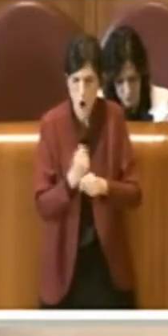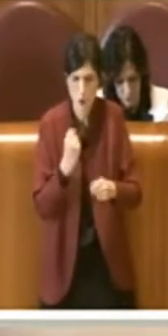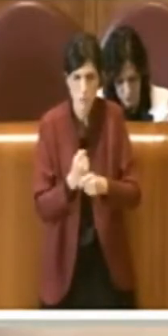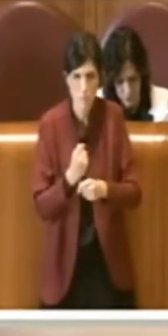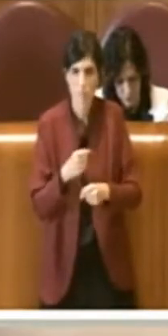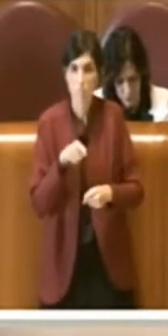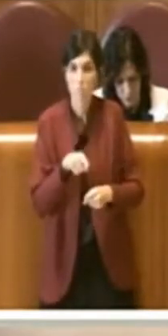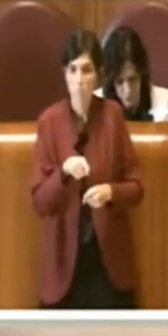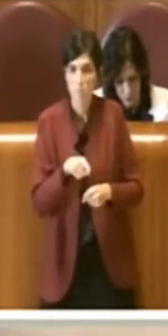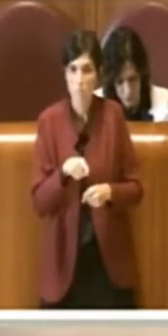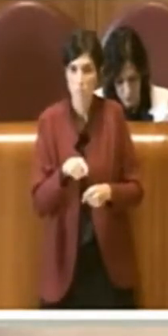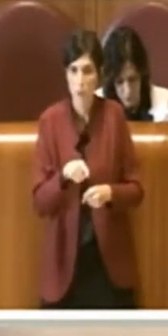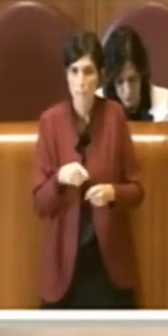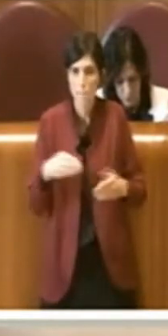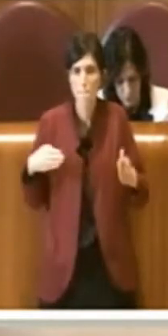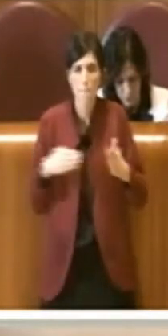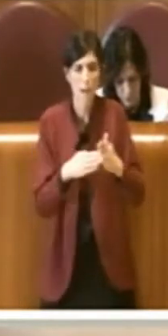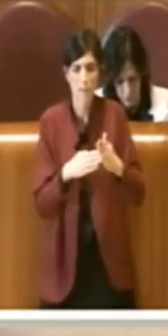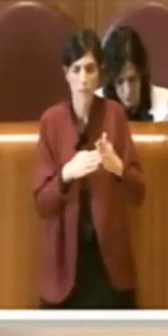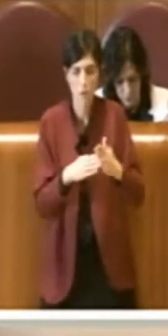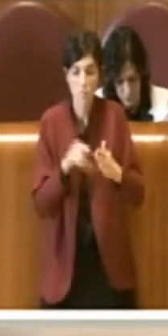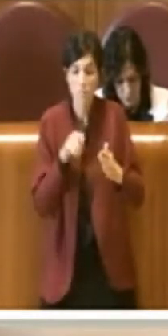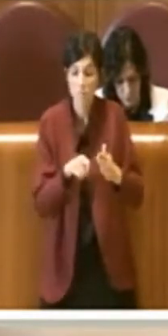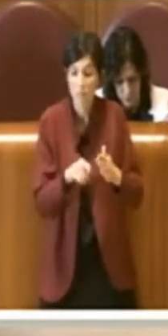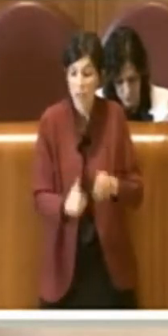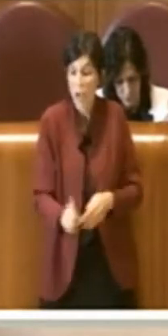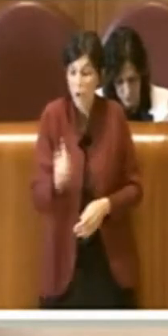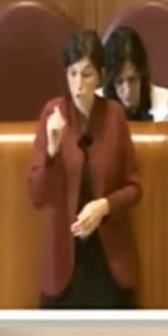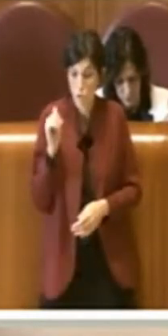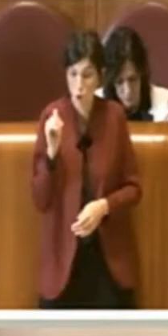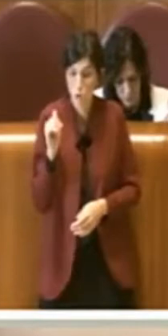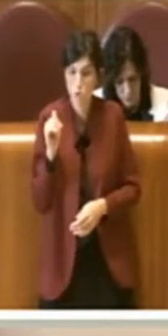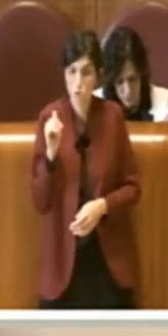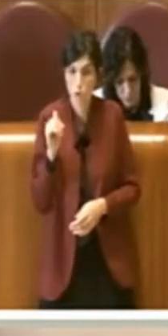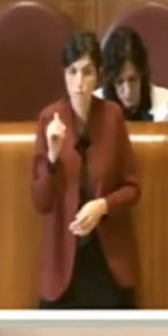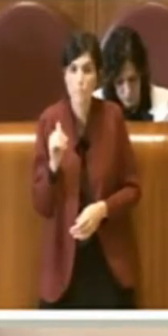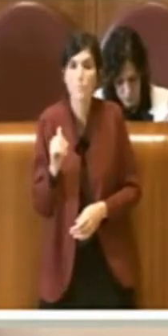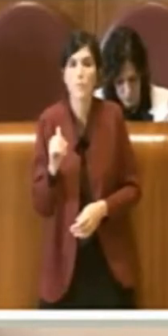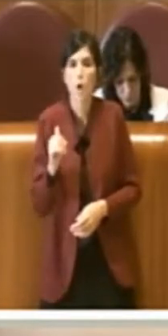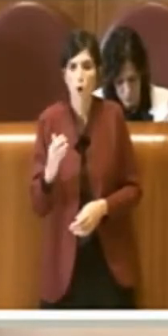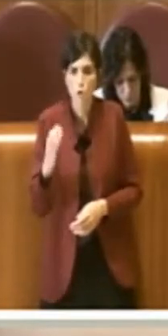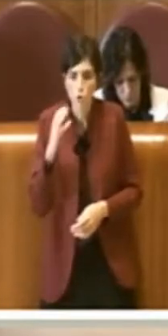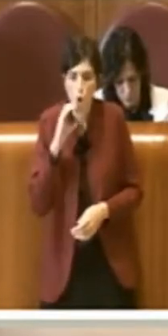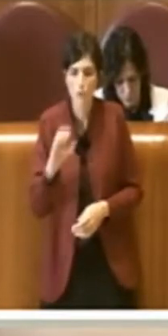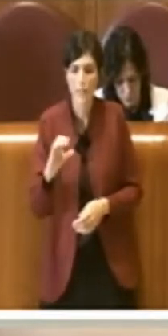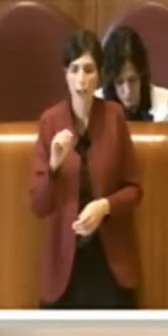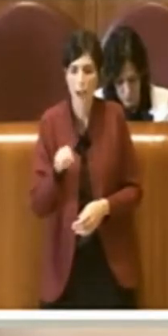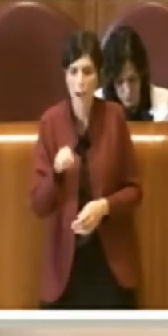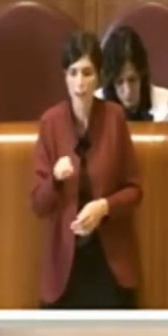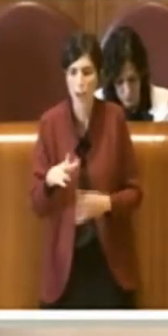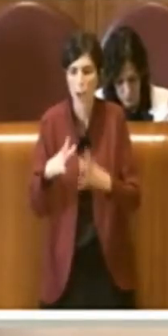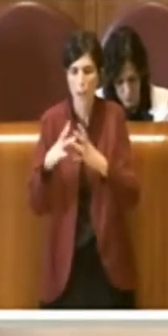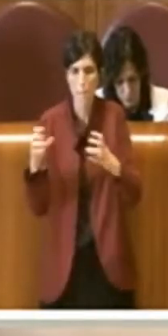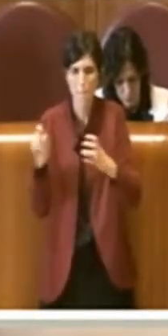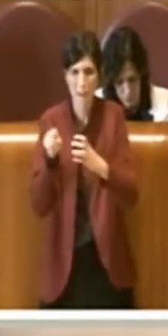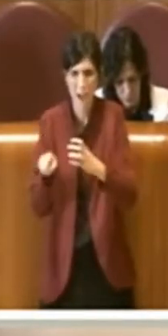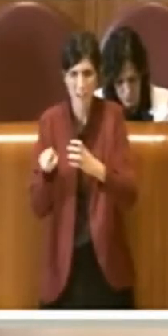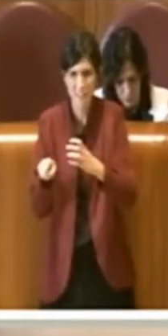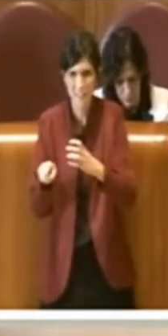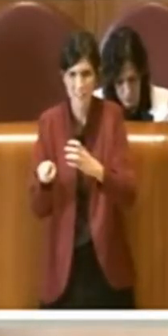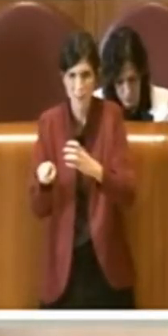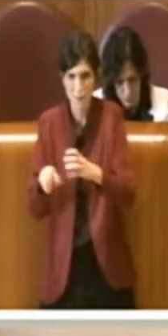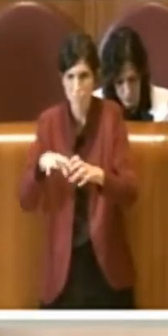un fatto che è accaduto l'anno scorso. La Toscana ha un certo numero di impianti e la Regione Liguria